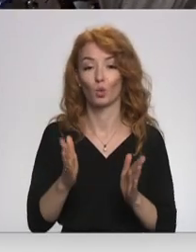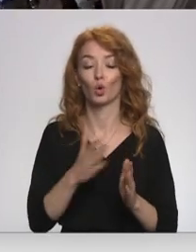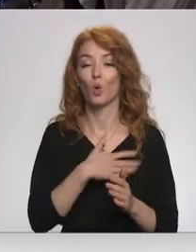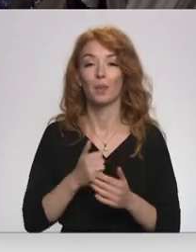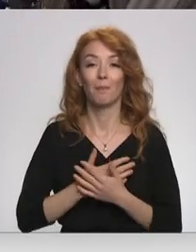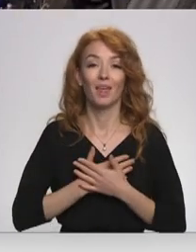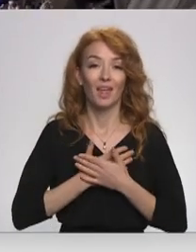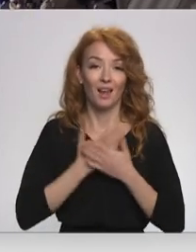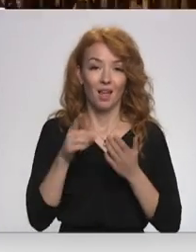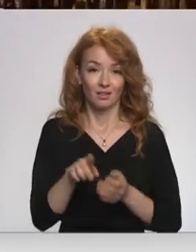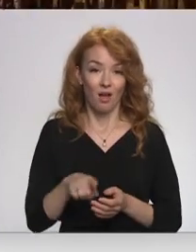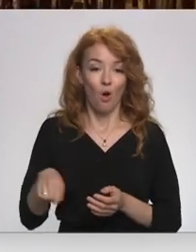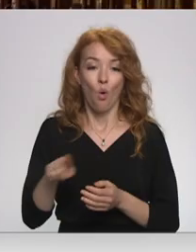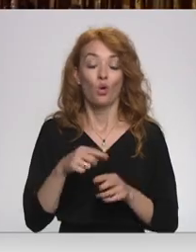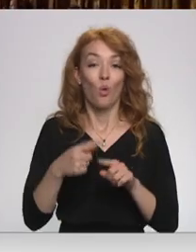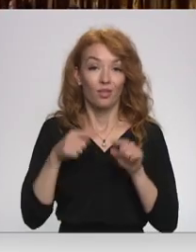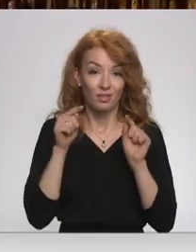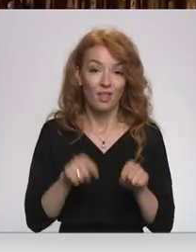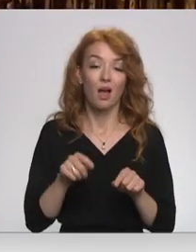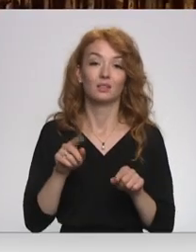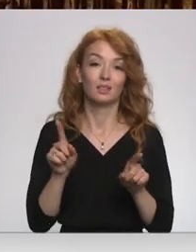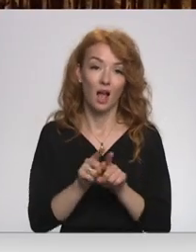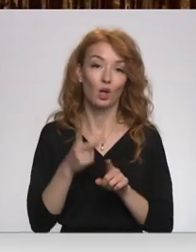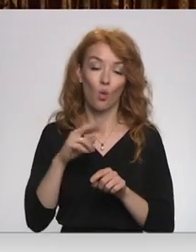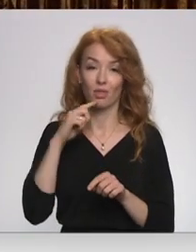mīlēts tautā. Un tas ir tas, ko arī šeit sacīja